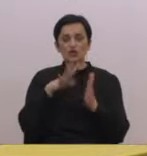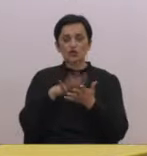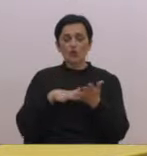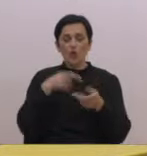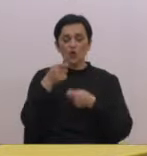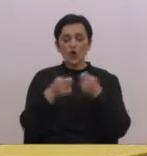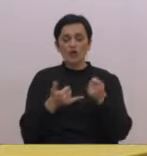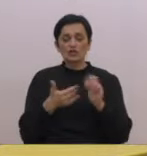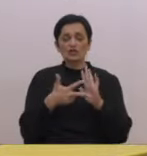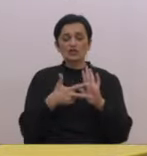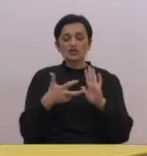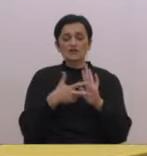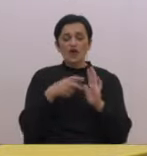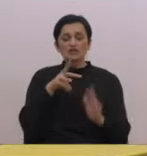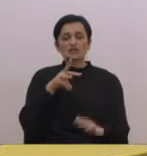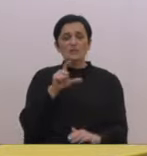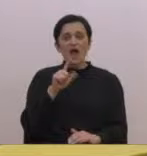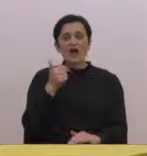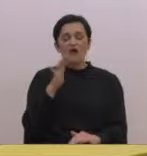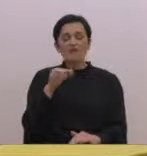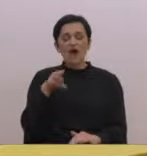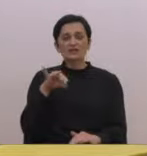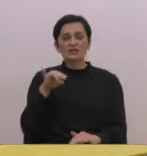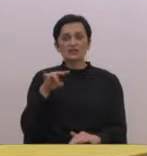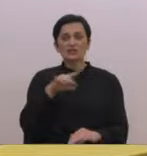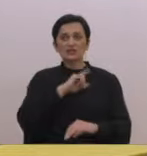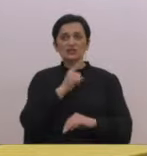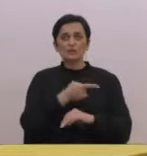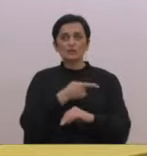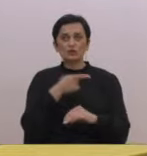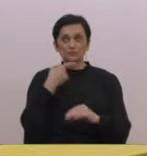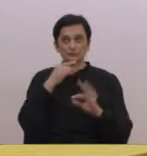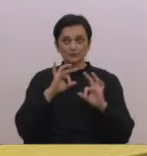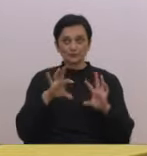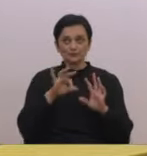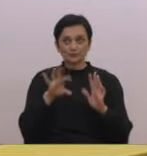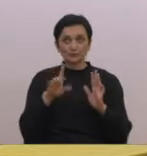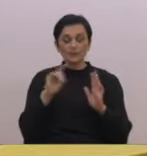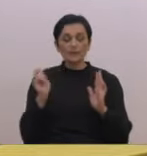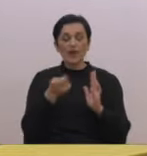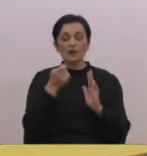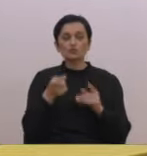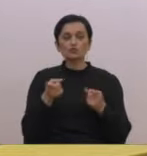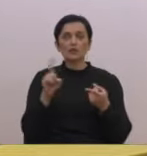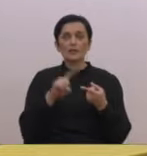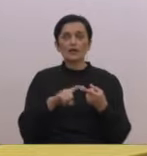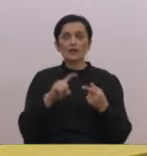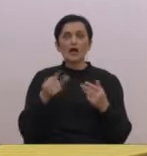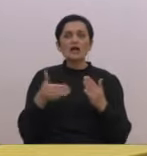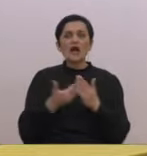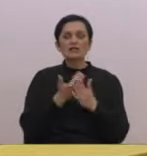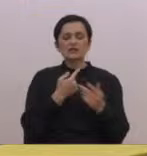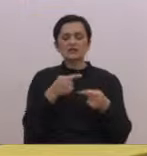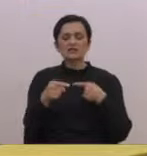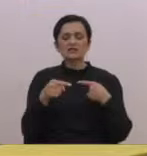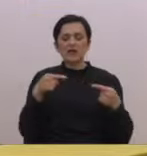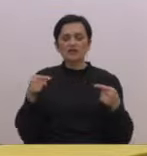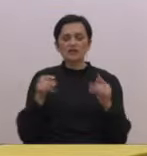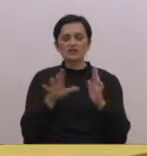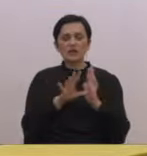ჰქონდა 800 მეგავატიანი 800 მეგავატ სიმძლავრეზე გამოცხადებული აუქციონი, რომელიც ეხებოდა განახლებადების სხვადასხვა წყაროს,